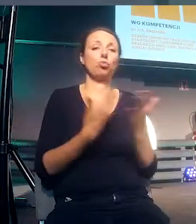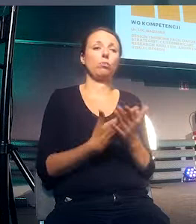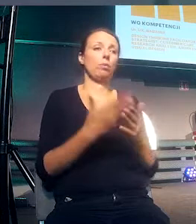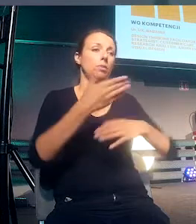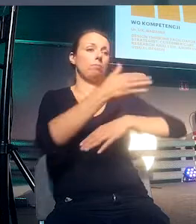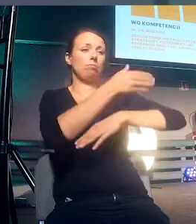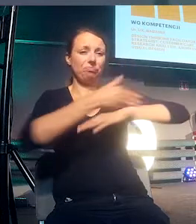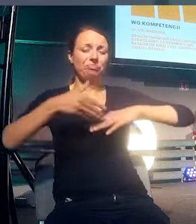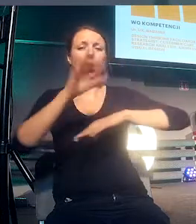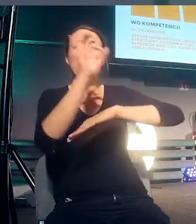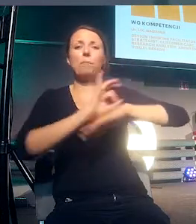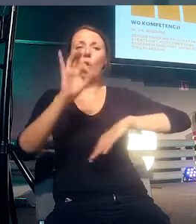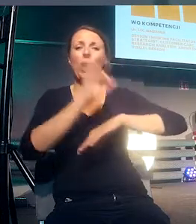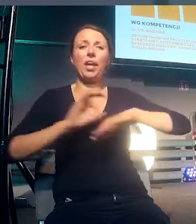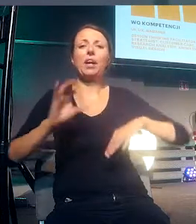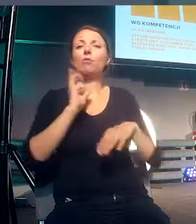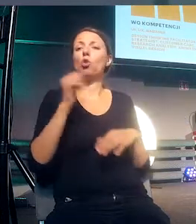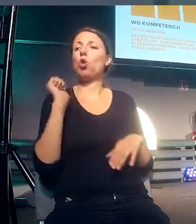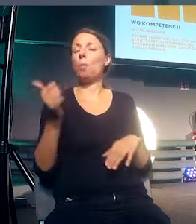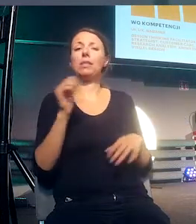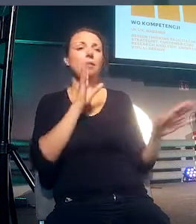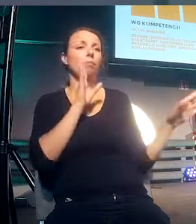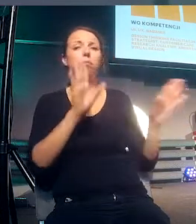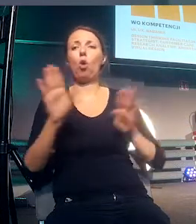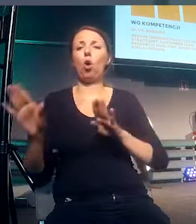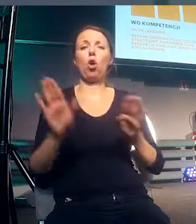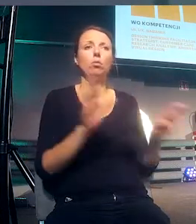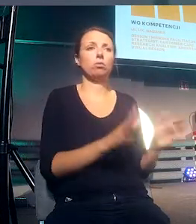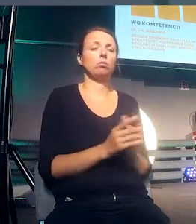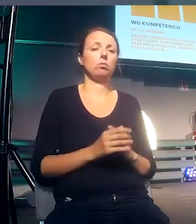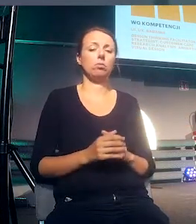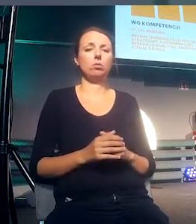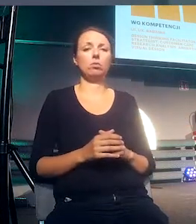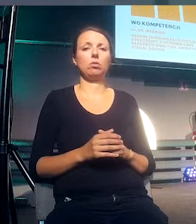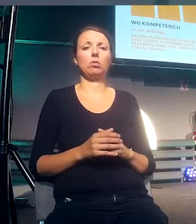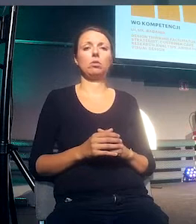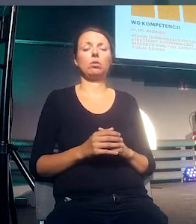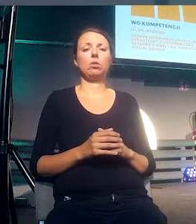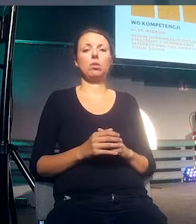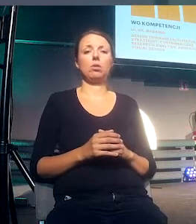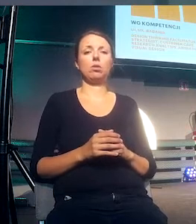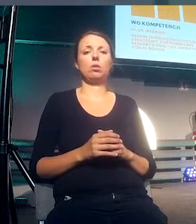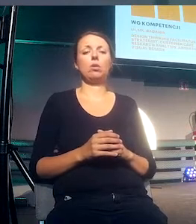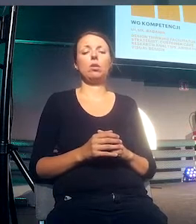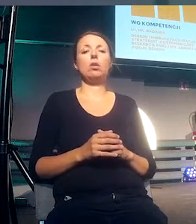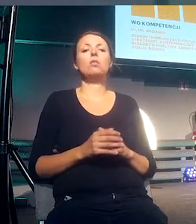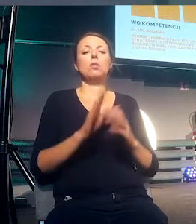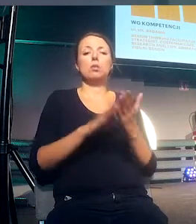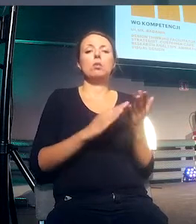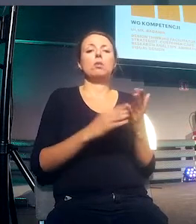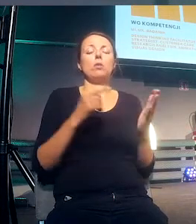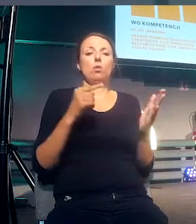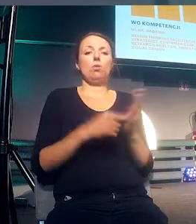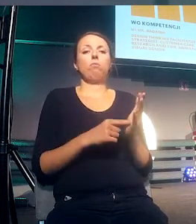kiedy te kompetencje są dosyć zbieżne. Czyli kiedy każdy potrafi i obsługiwać sprawnie jak szura